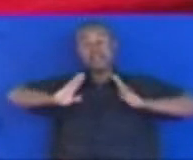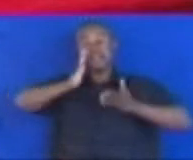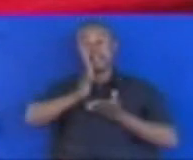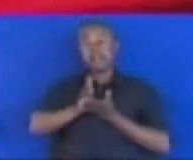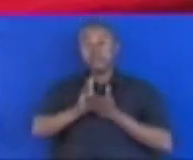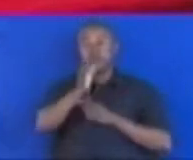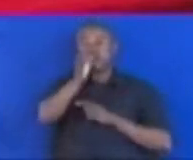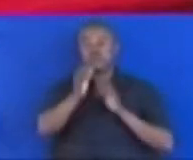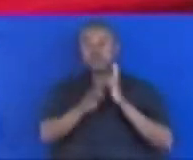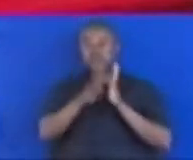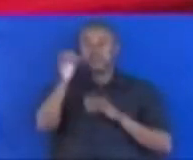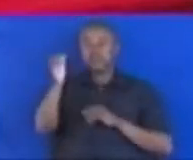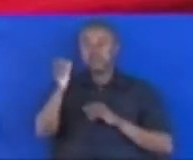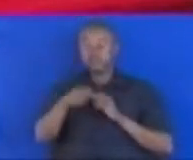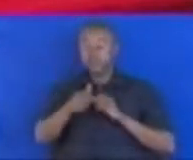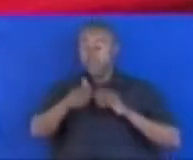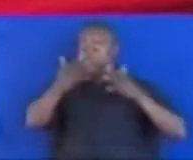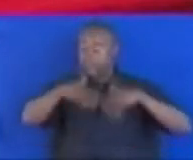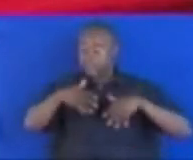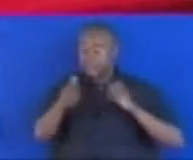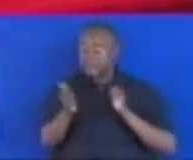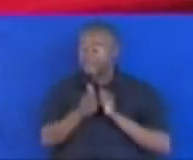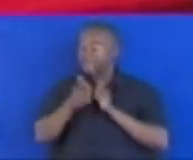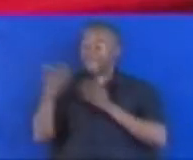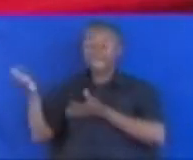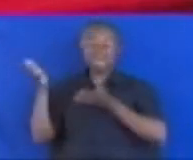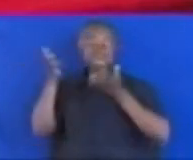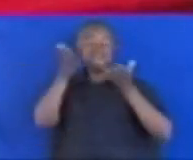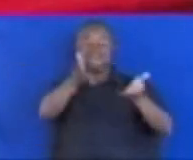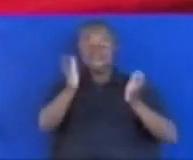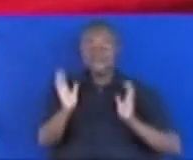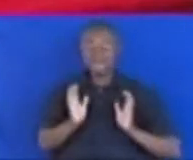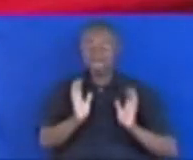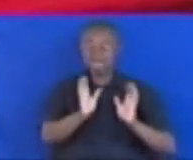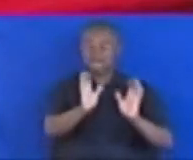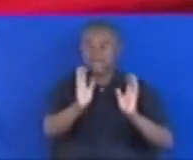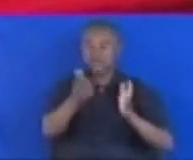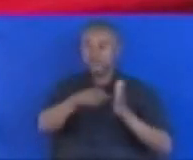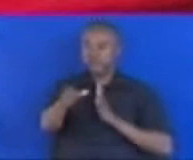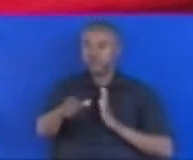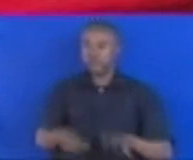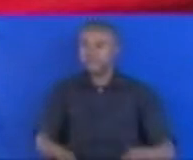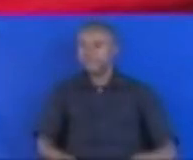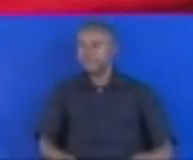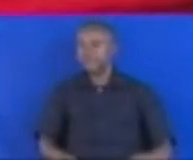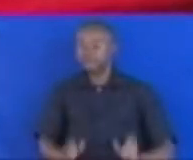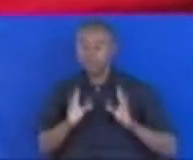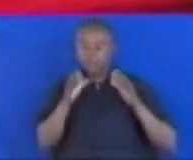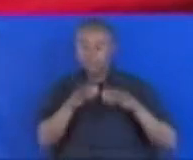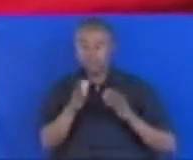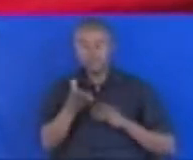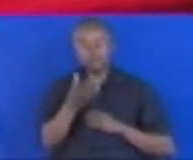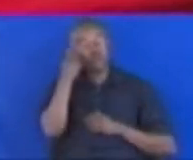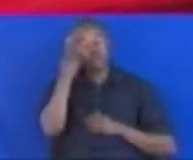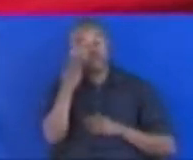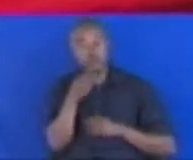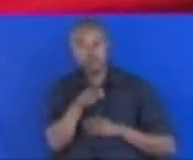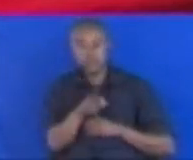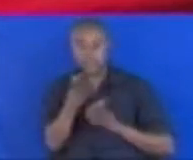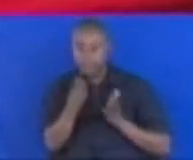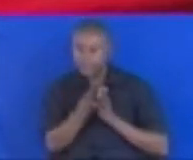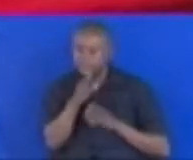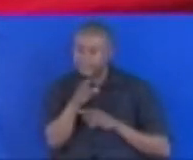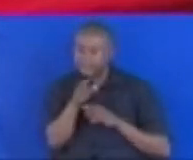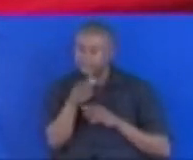kwa 90% na mashine na vifaa tiba ambavyo baadhi vimeshanunuliwa tayari. Kamati imebaini kuwa pamoja na